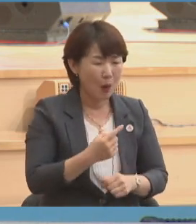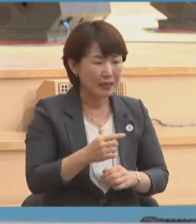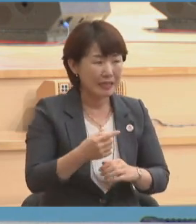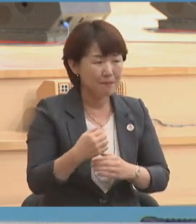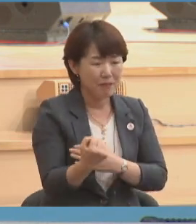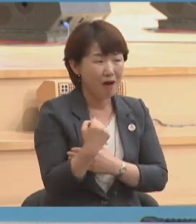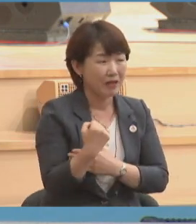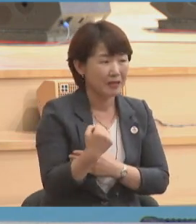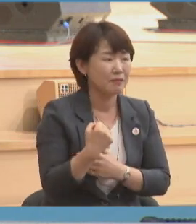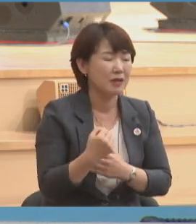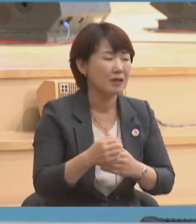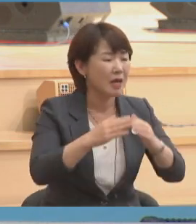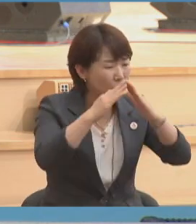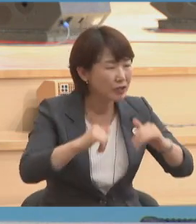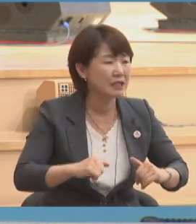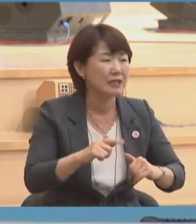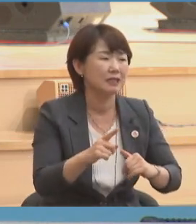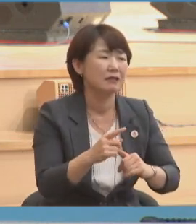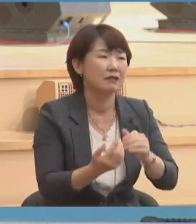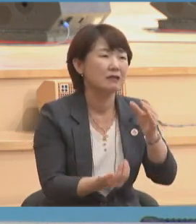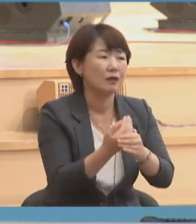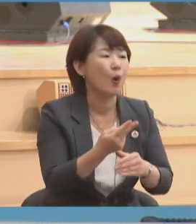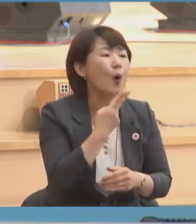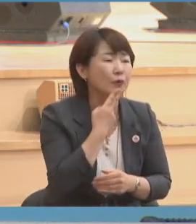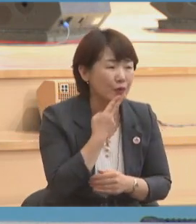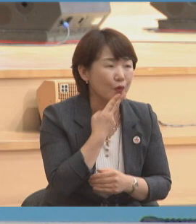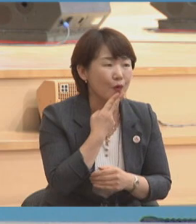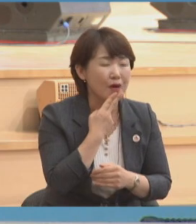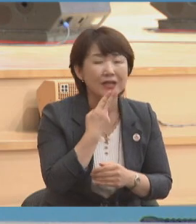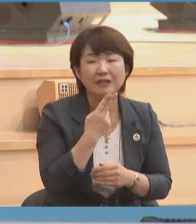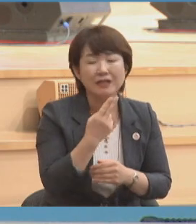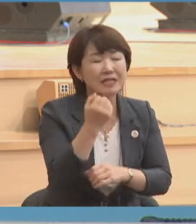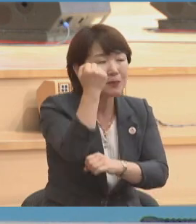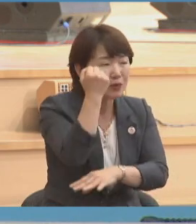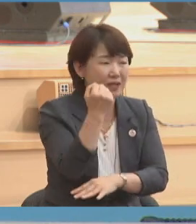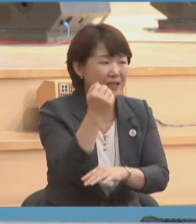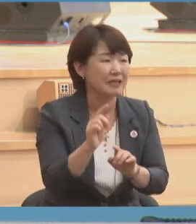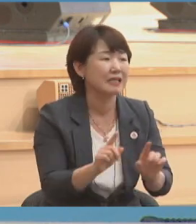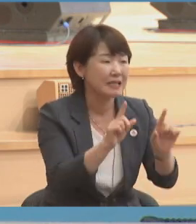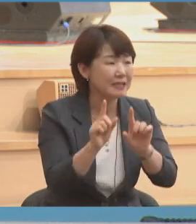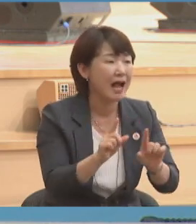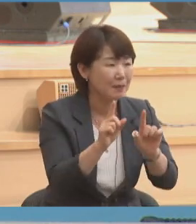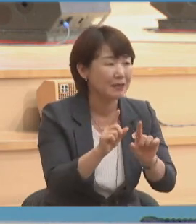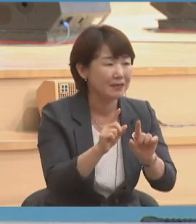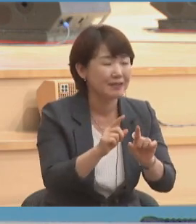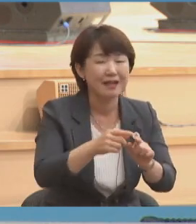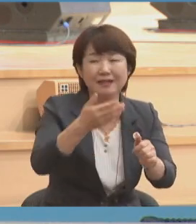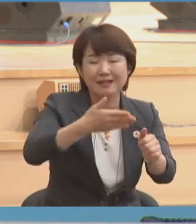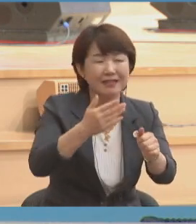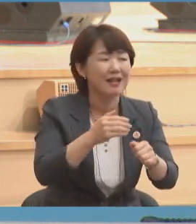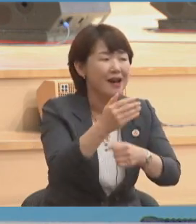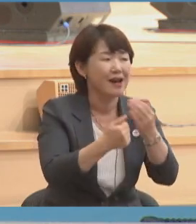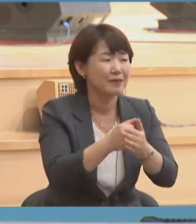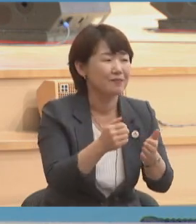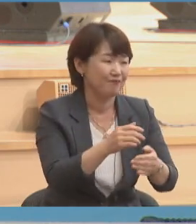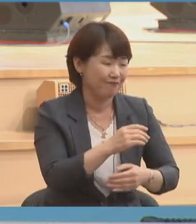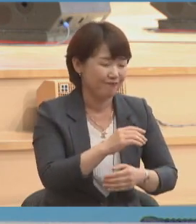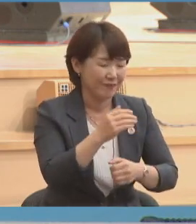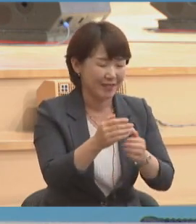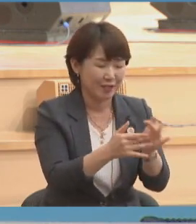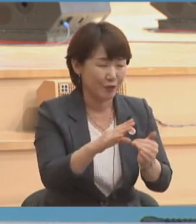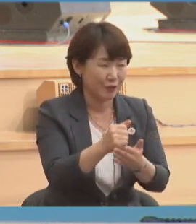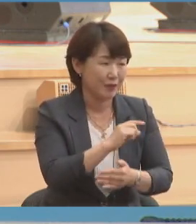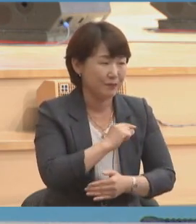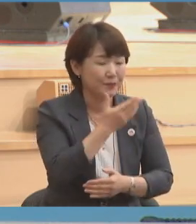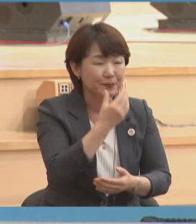않도록 용서의 아주 기본적인 삶을 살아내는 하나님의 종들 될 수 있기를 주 예수 이름으로 축원합니다.